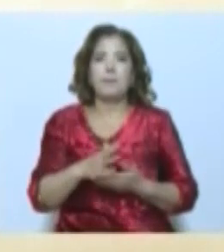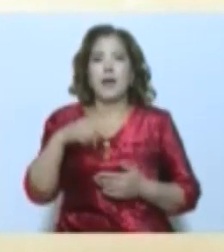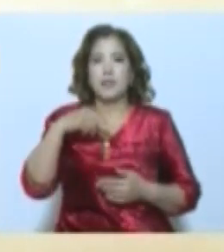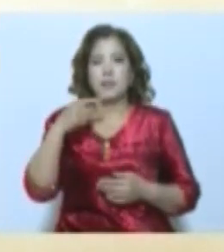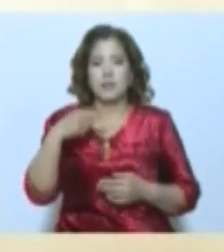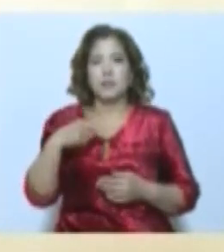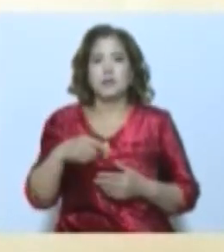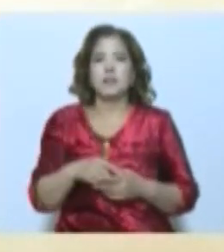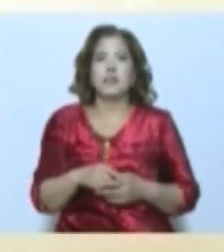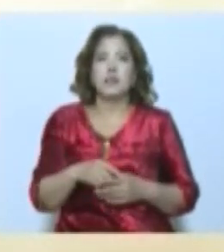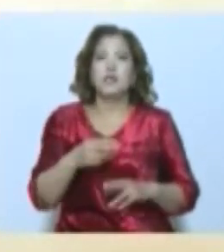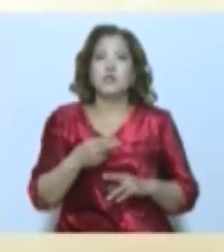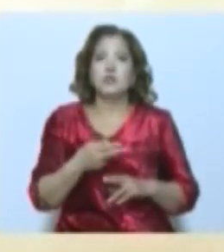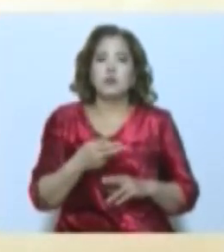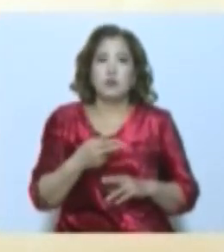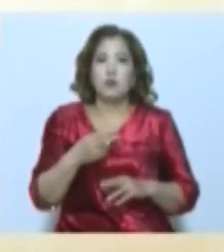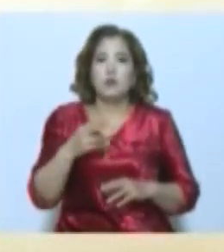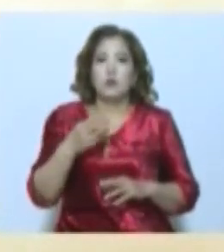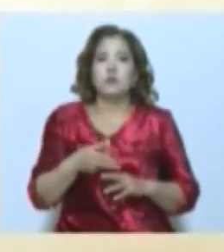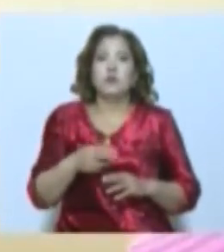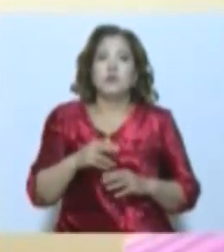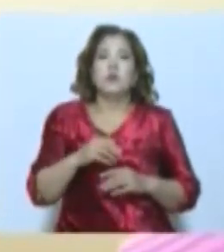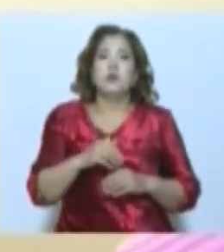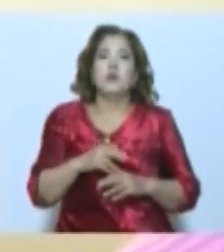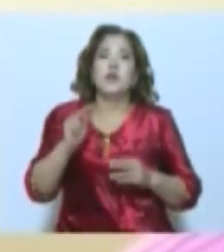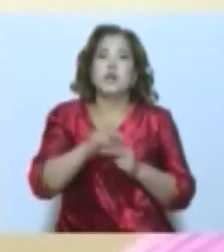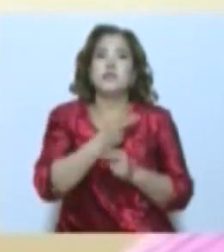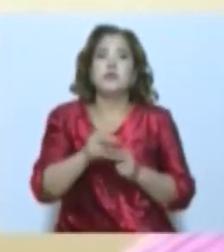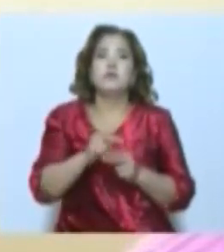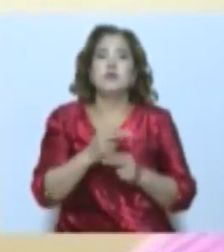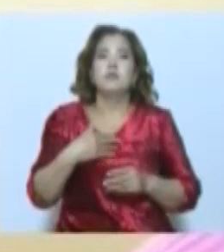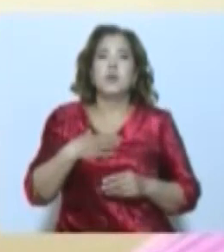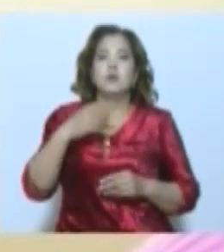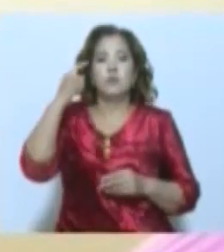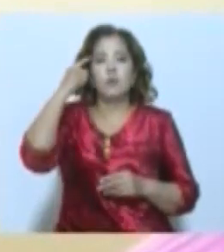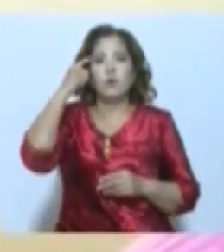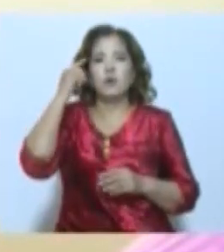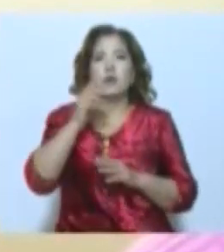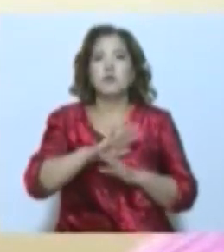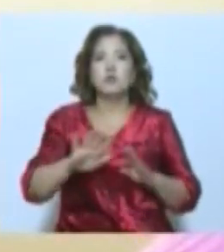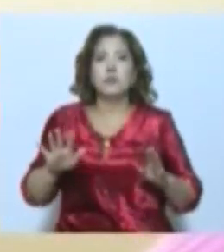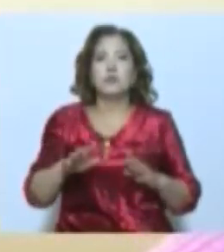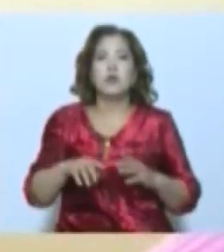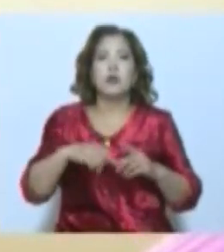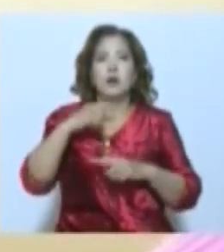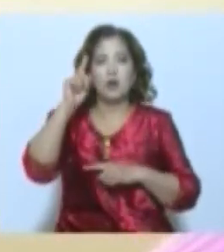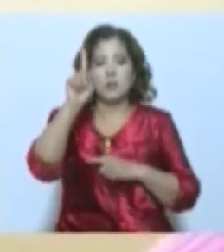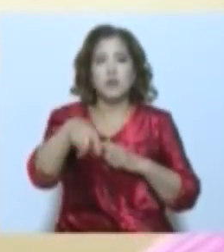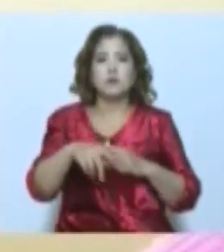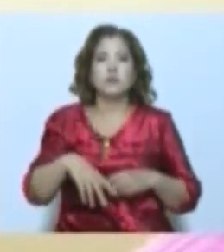Соны алды осы. Сау болсын. Мен ойланған жоқпын. Ар жағында өлесің деді